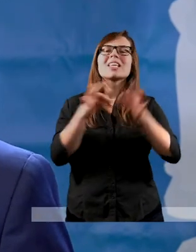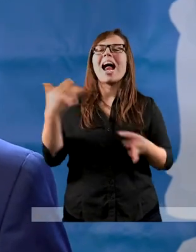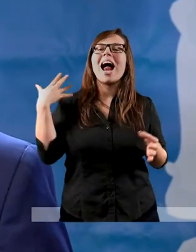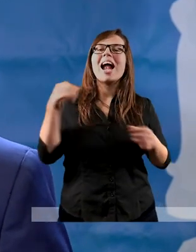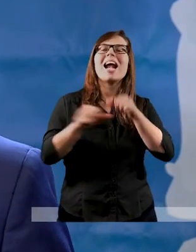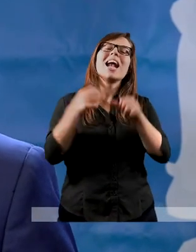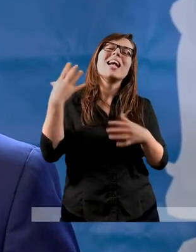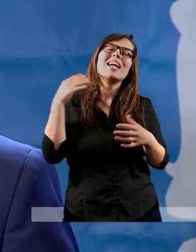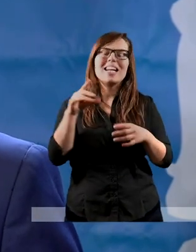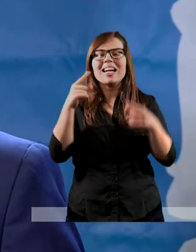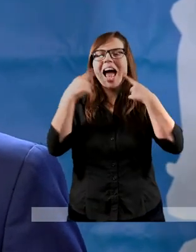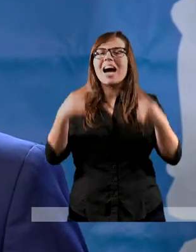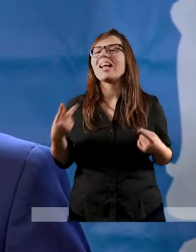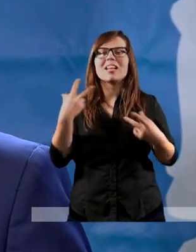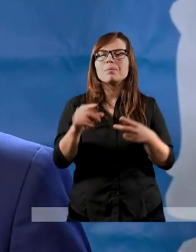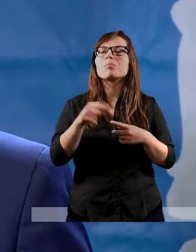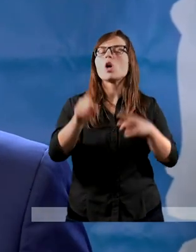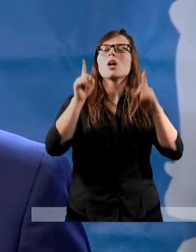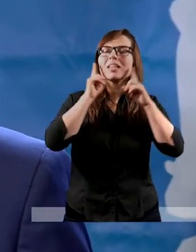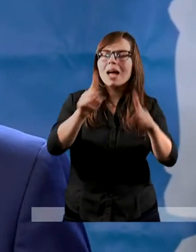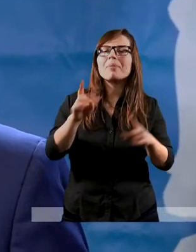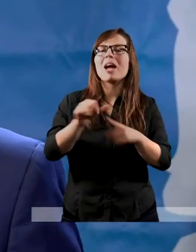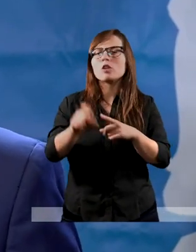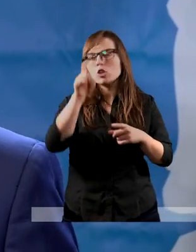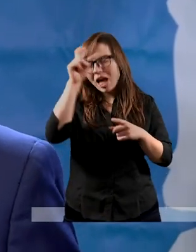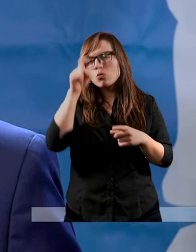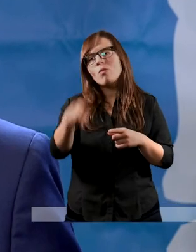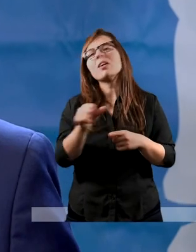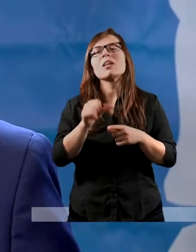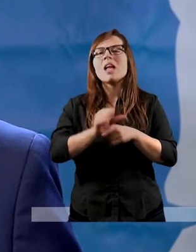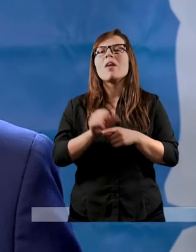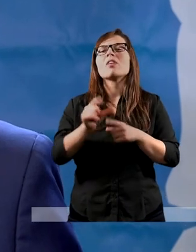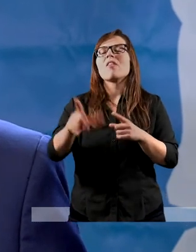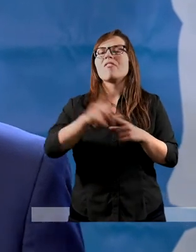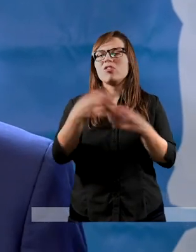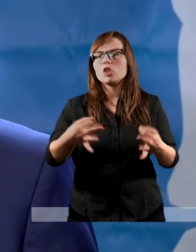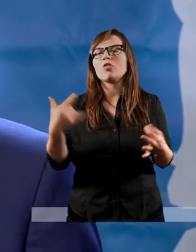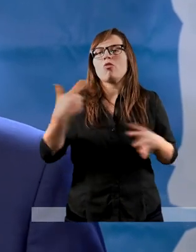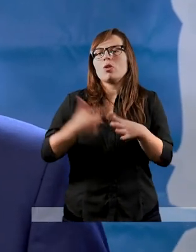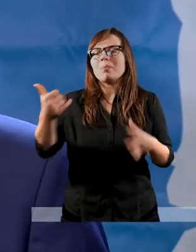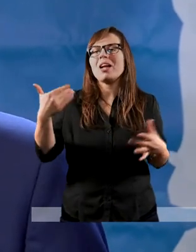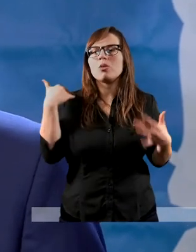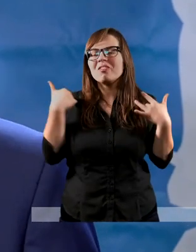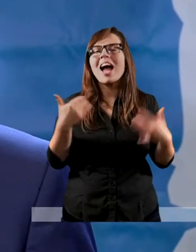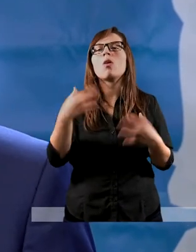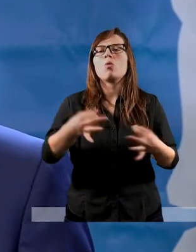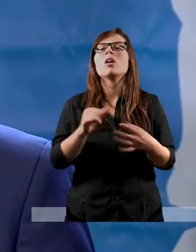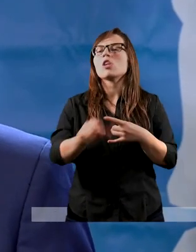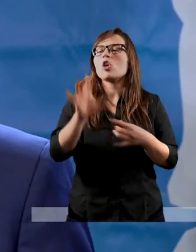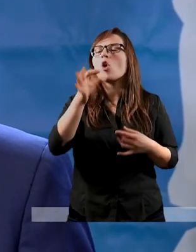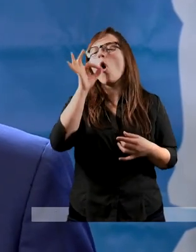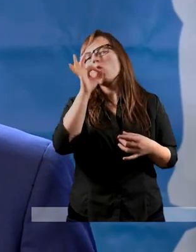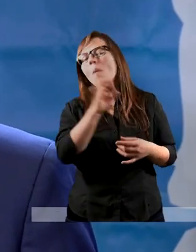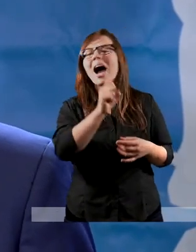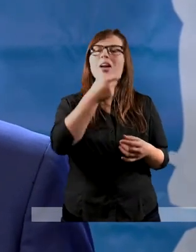dla starożytnego narodu, ale okazuje się, że dla człowieka żyjącego dzisiaj, w XXI wieku, to jest to, co jest dobre